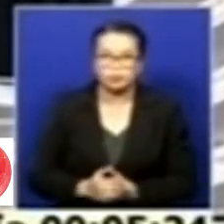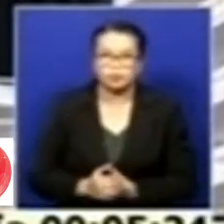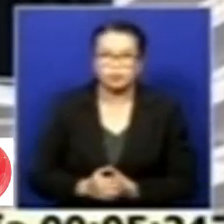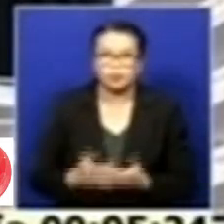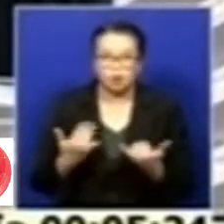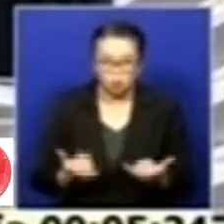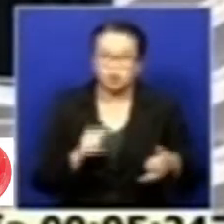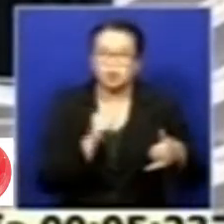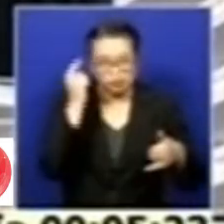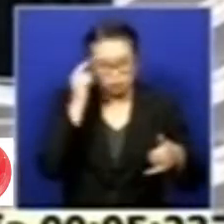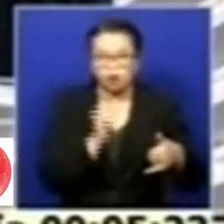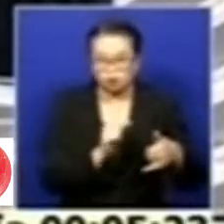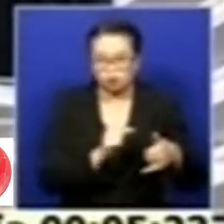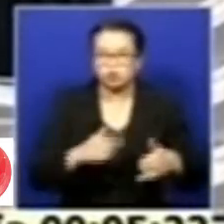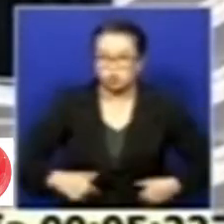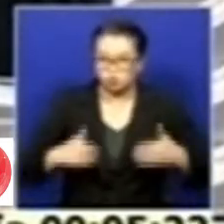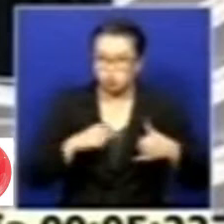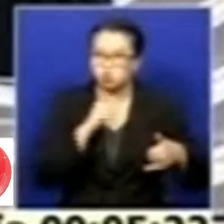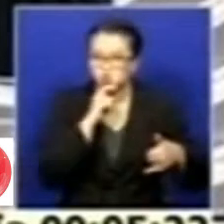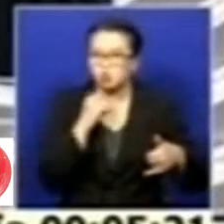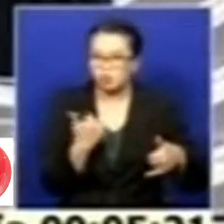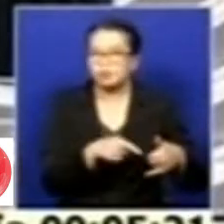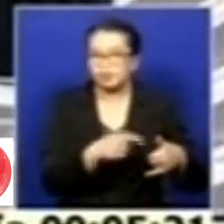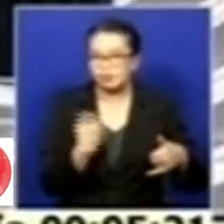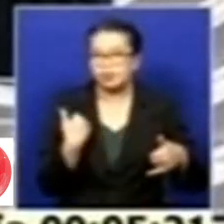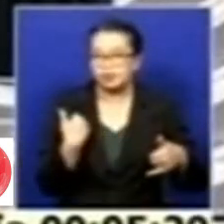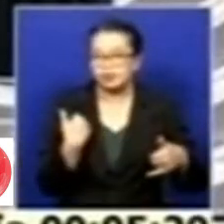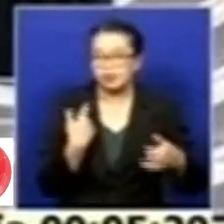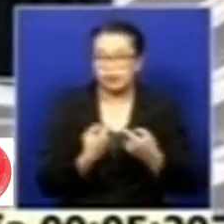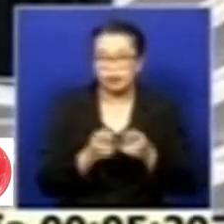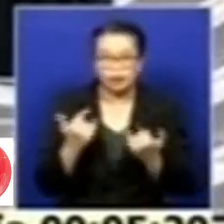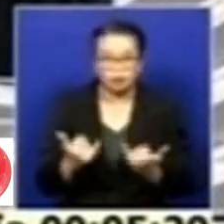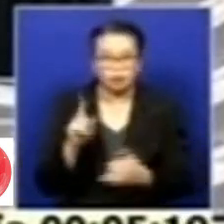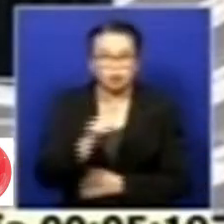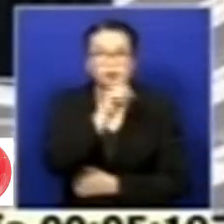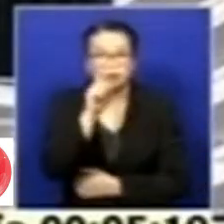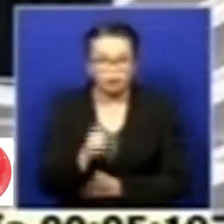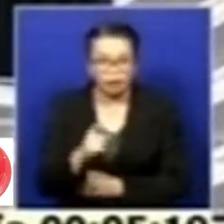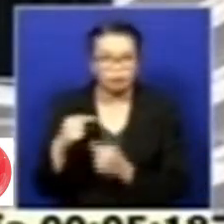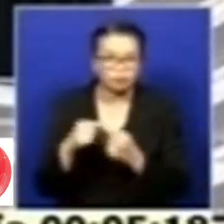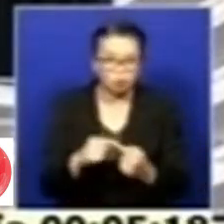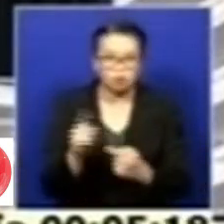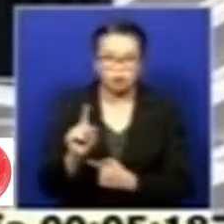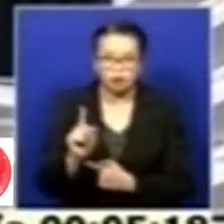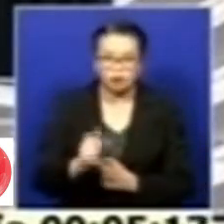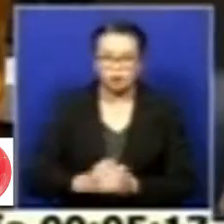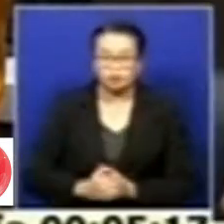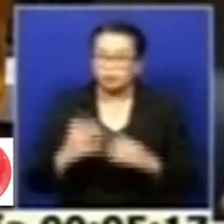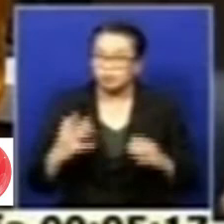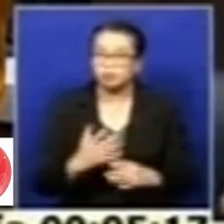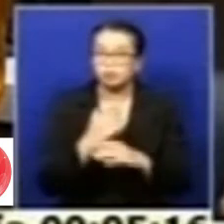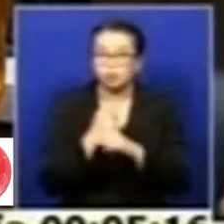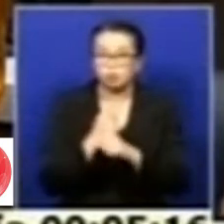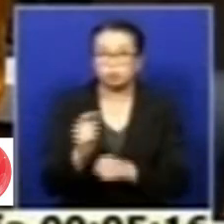จะยังมีชีวิตอยู่ดังนั้นคำถามที่ผมจะถามต่อท่านรัฐมนตรีสรุปว่า